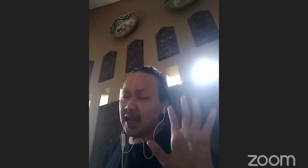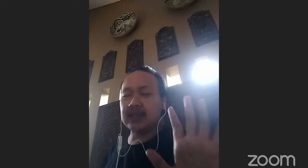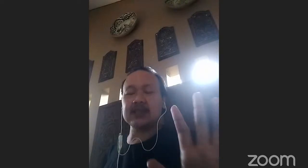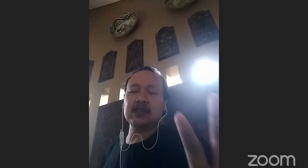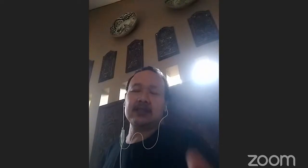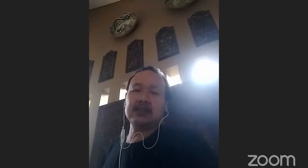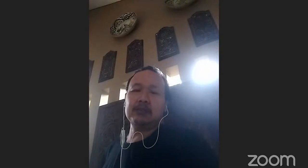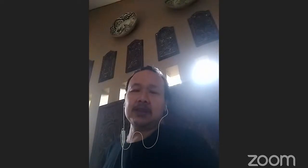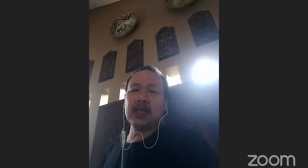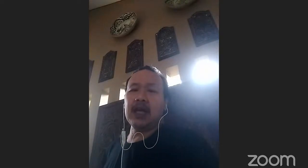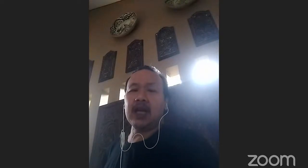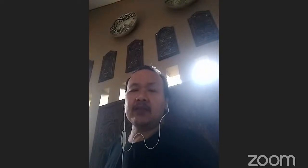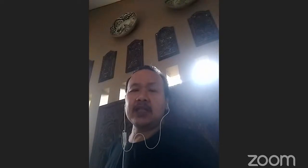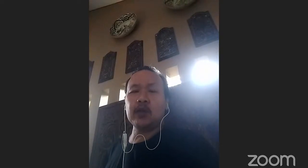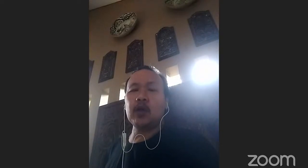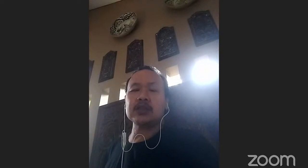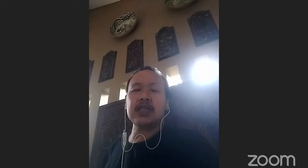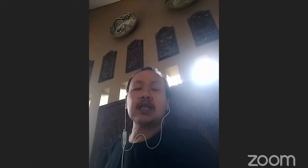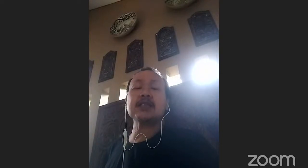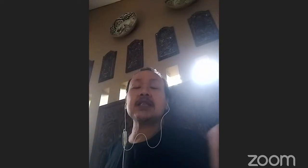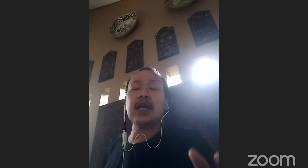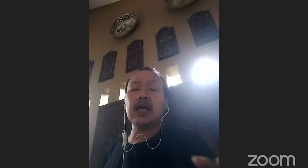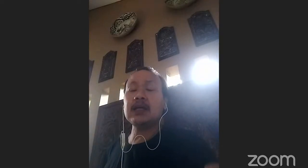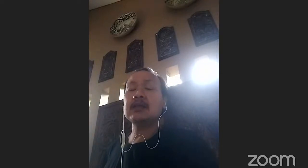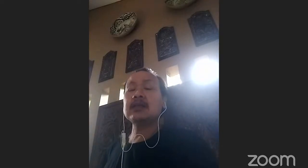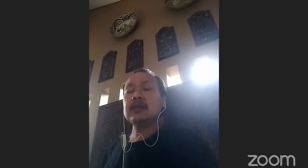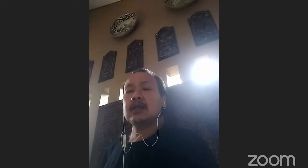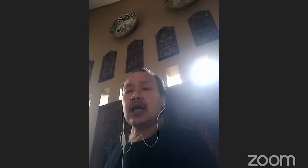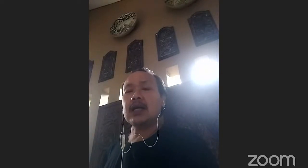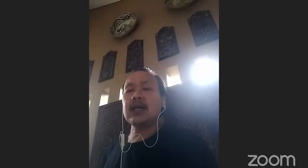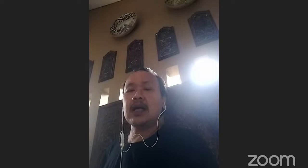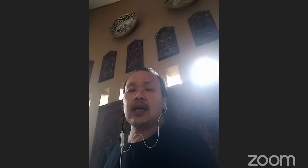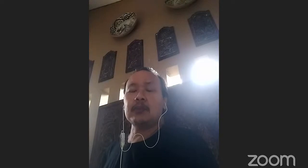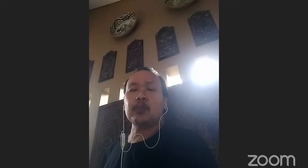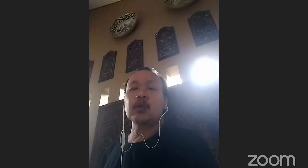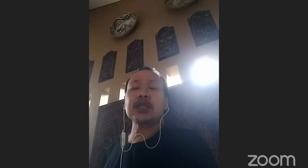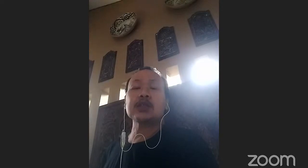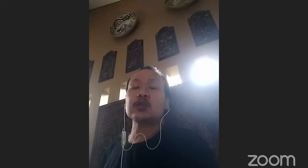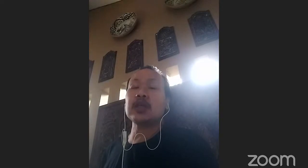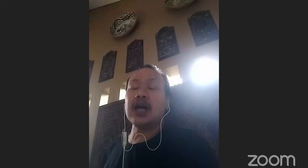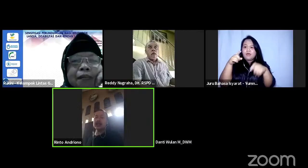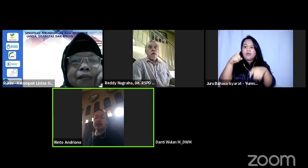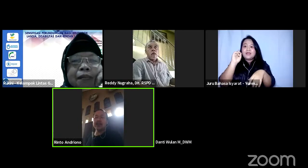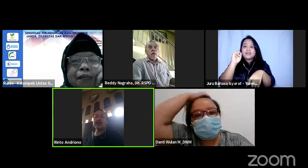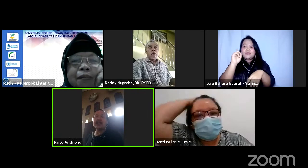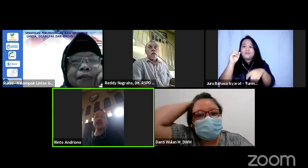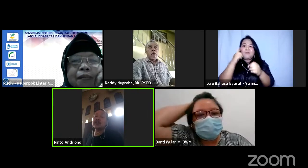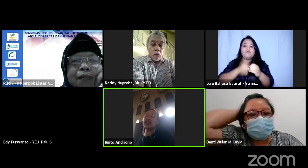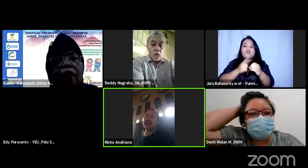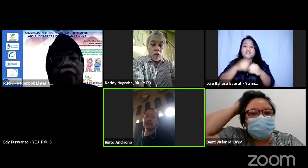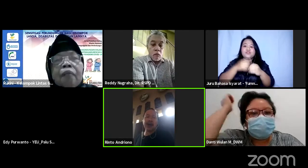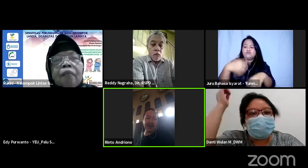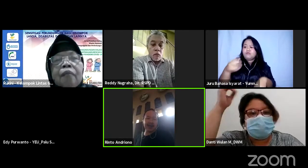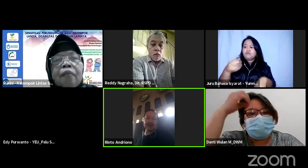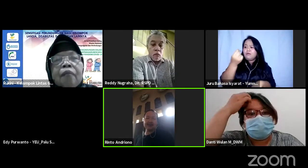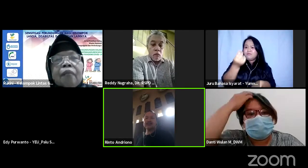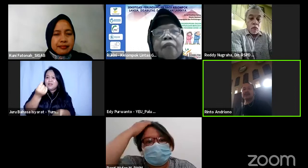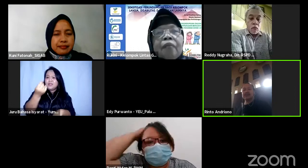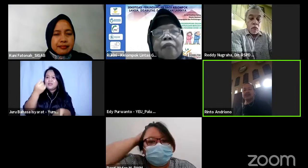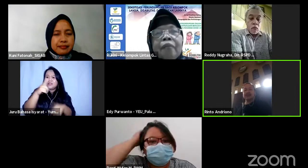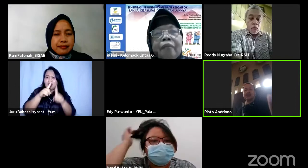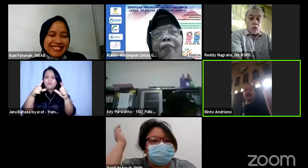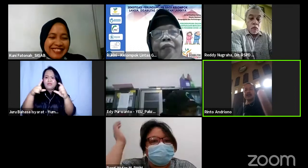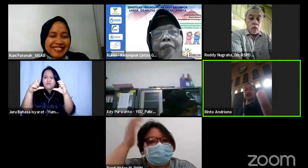sejenak saja menyalakan video sia-sia karena pulsa sudah Anda beli video tidak dipakai